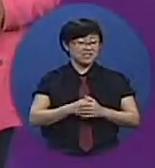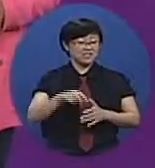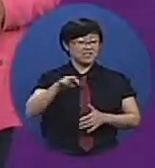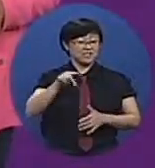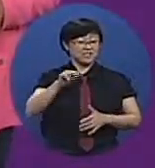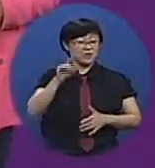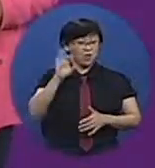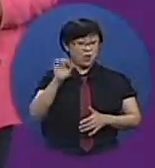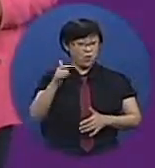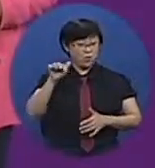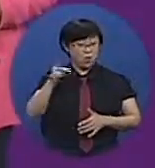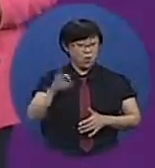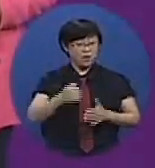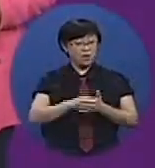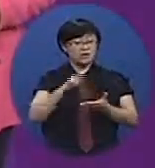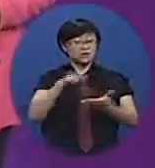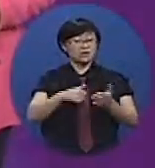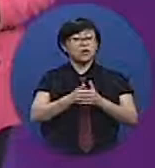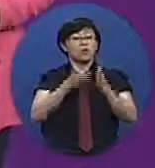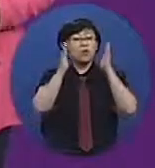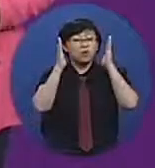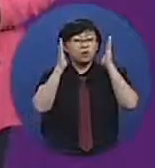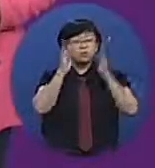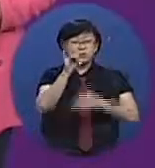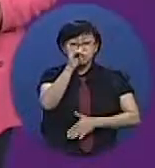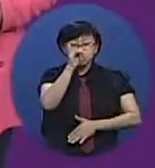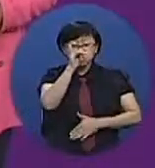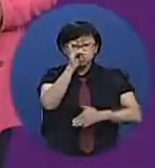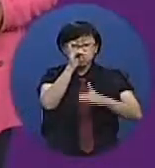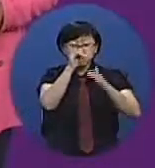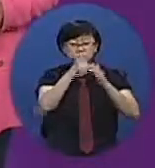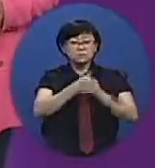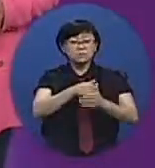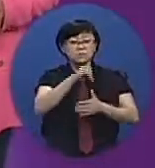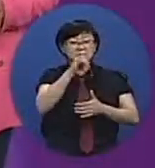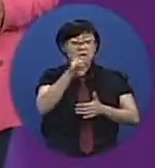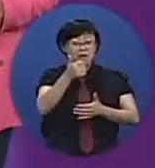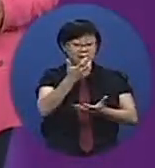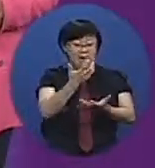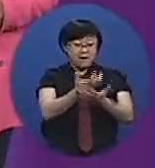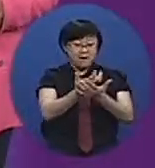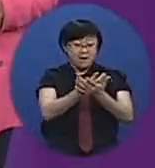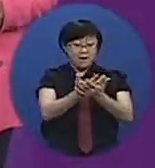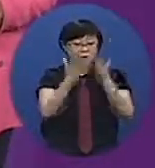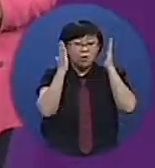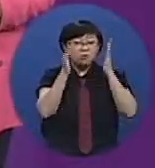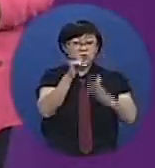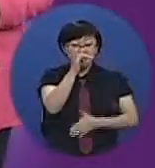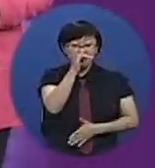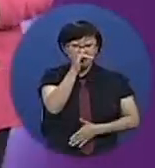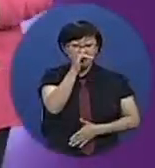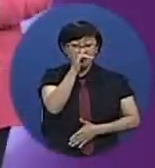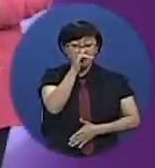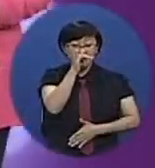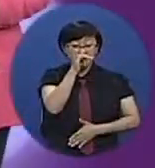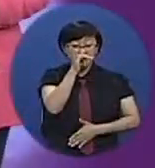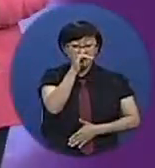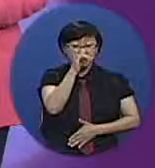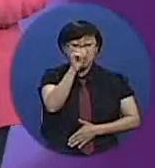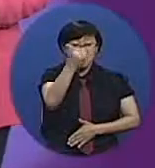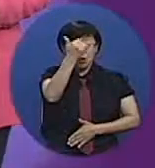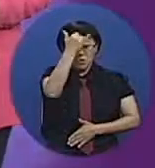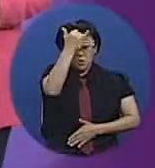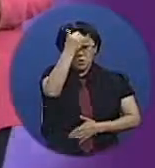다 보는 건 아니지만 좀 공부를 한 한학에 대해서는 좀 공부를 한다고 했는데 예. 그